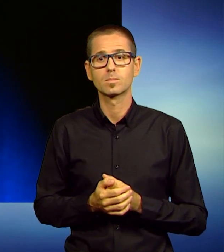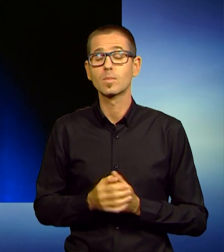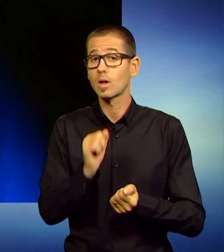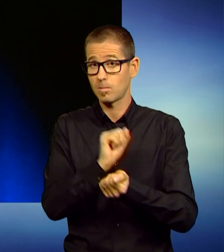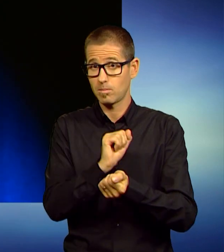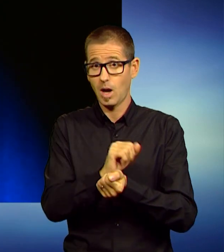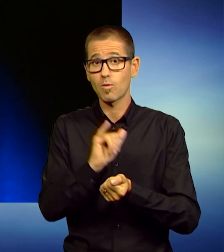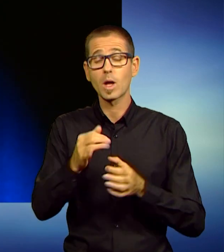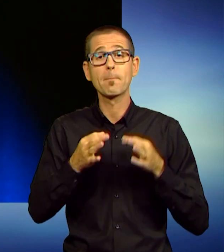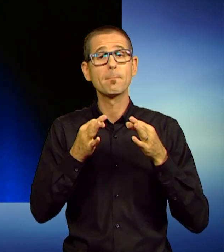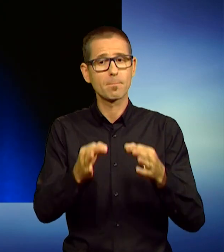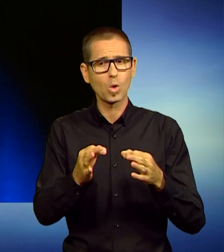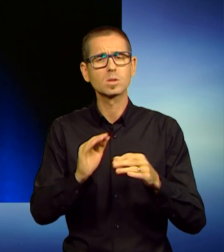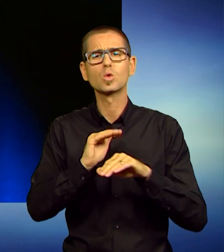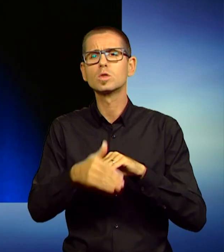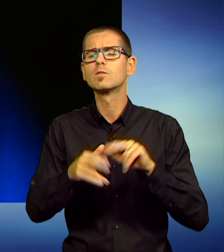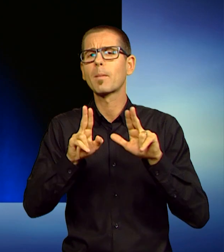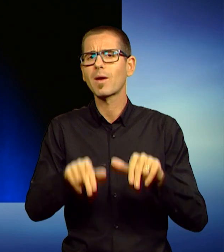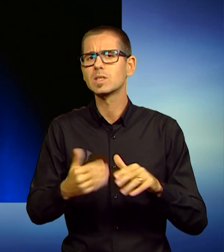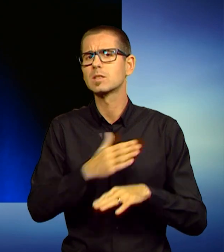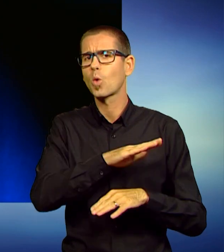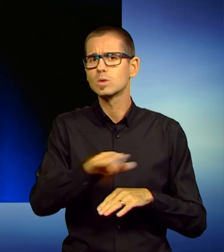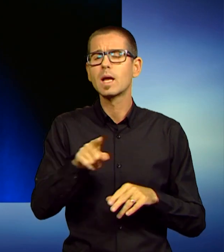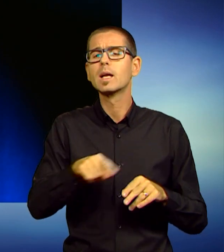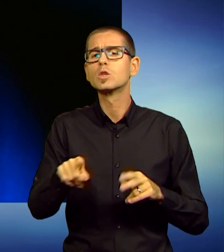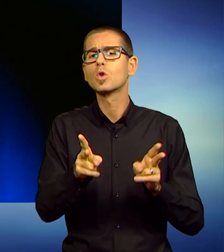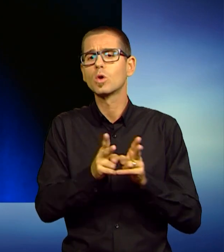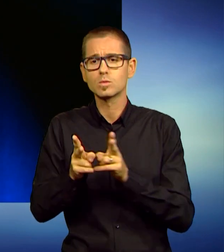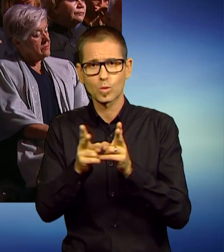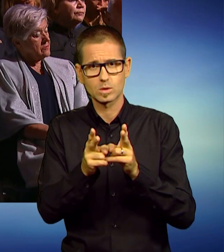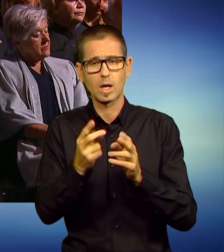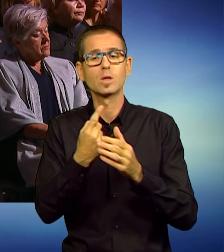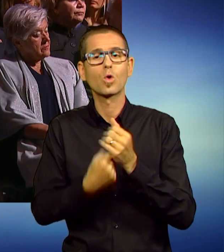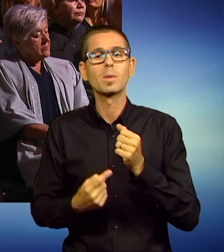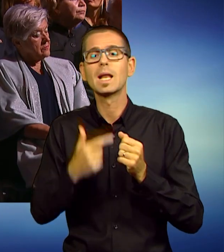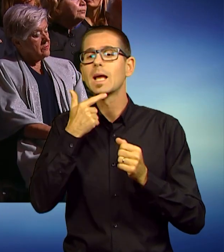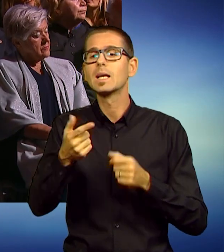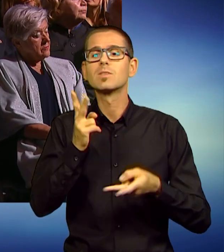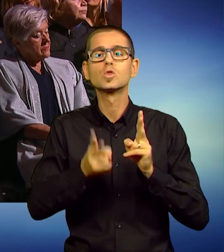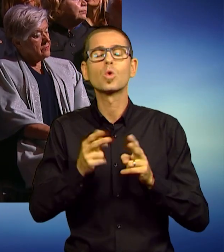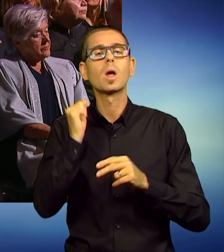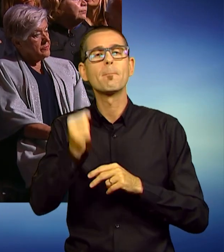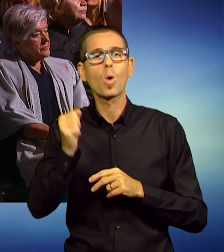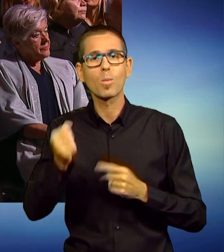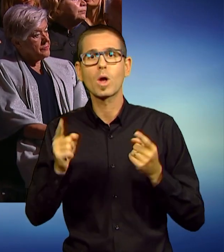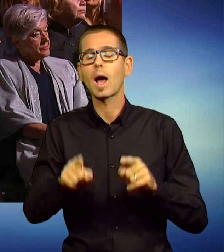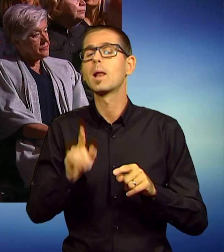Pravo je pot zadostitve pravici za vse, ki so svojce izgubili v izvensodnih pobojih ali na protipraven